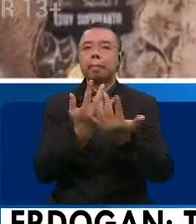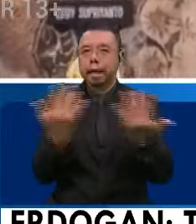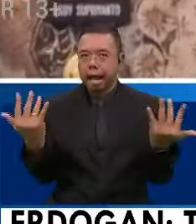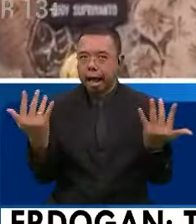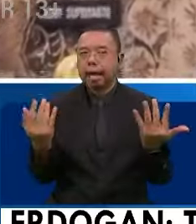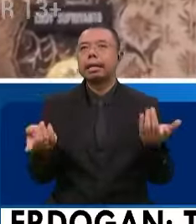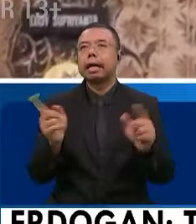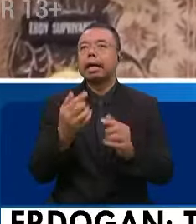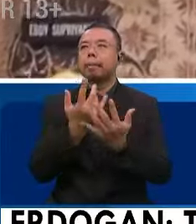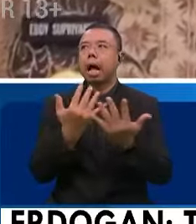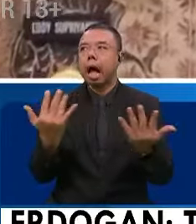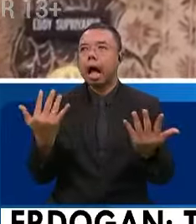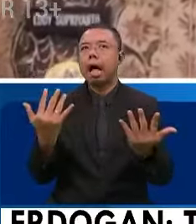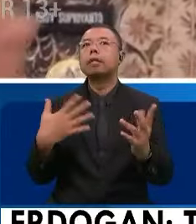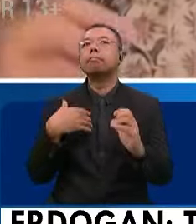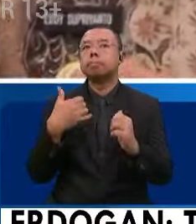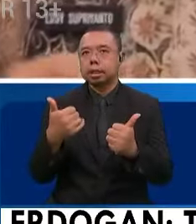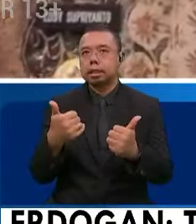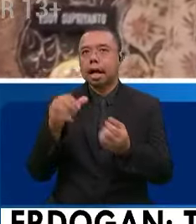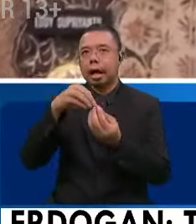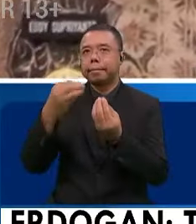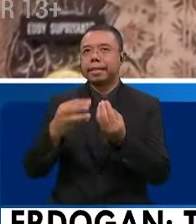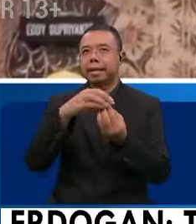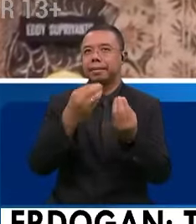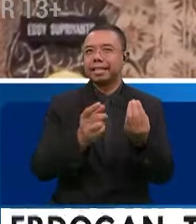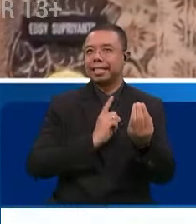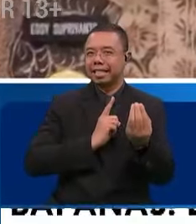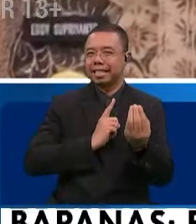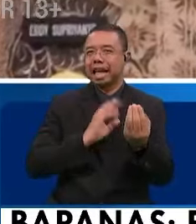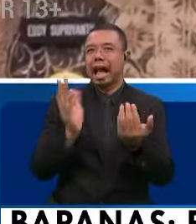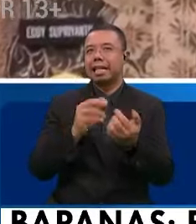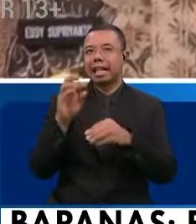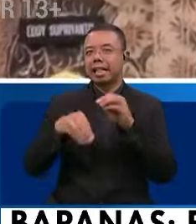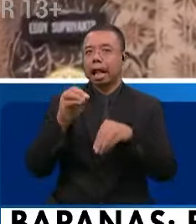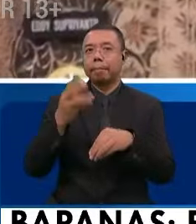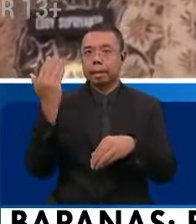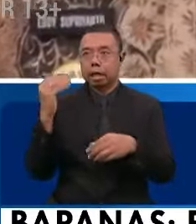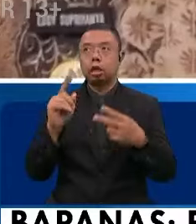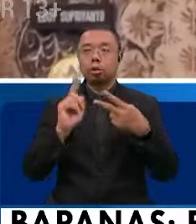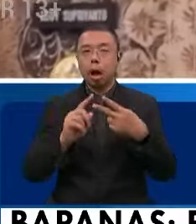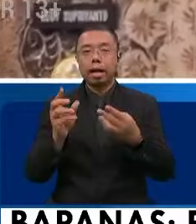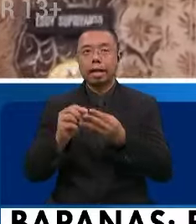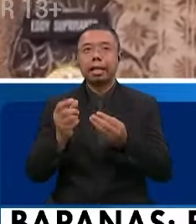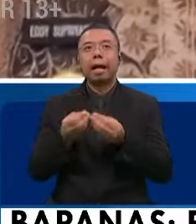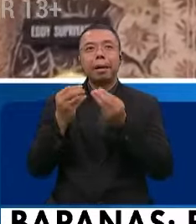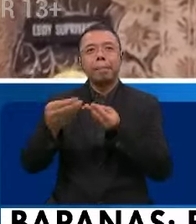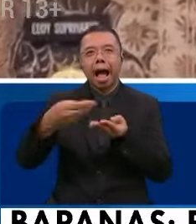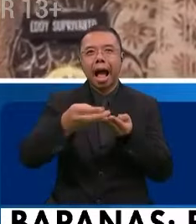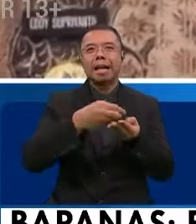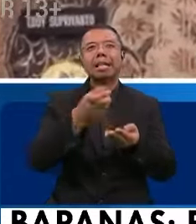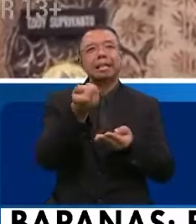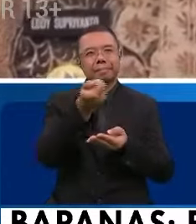sehingga masyarakat ini juga bisa memetik hasil dari tanaman-tanaman tadi. Juga kita membagikan benih-benih kepada